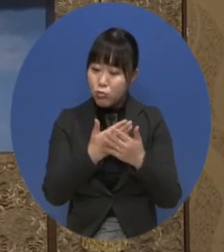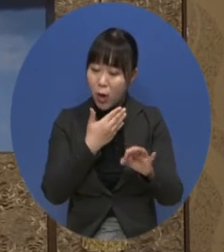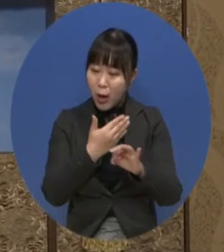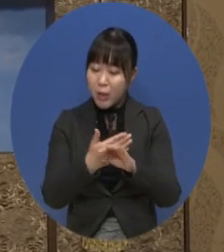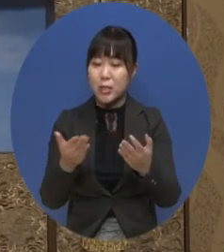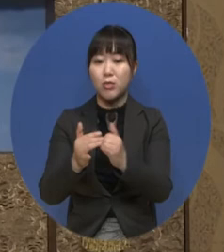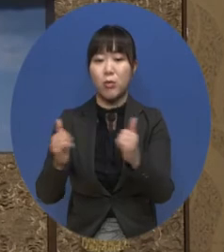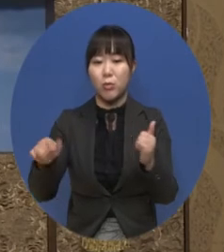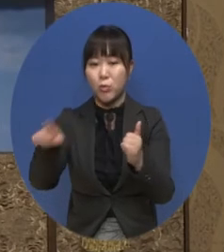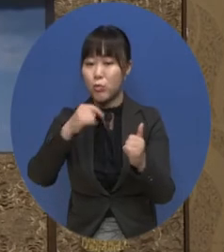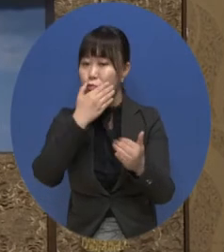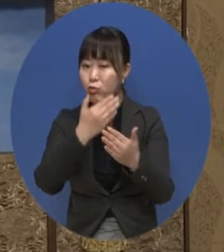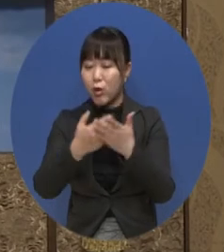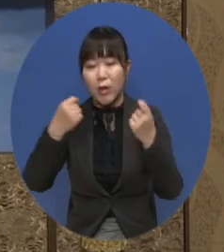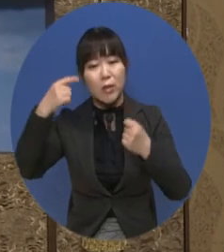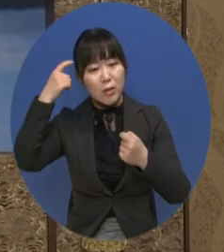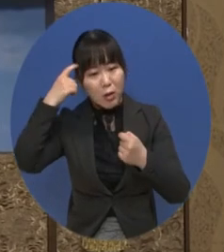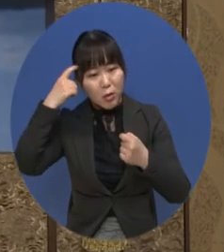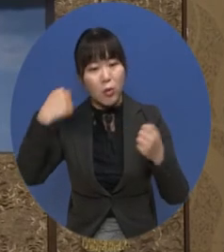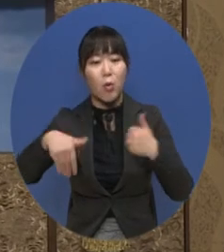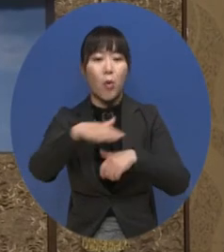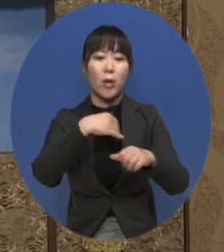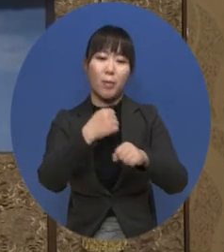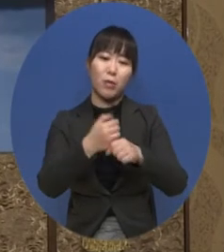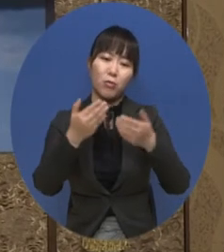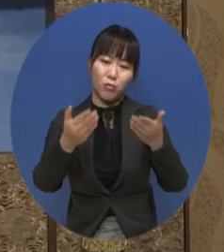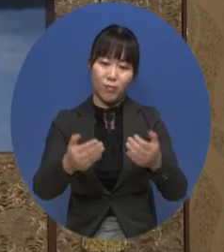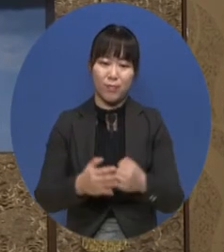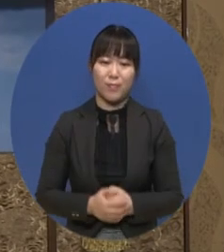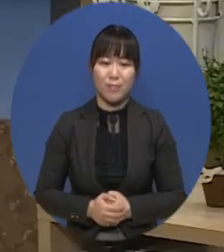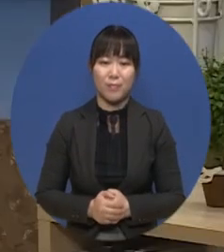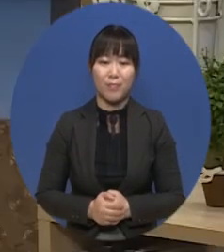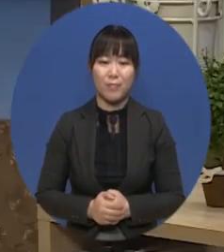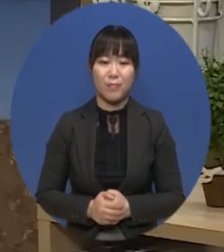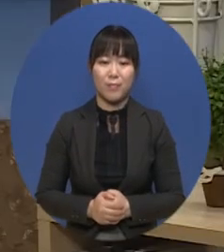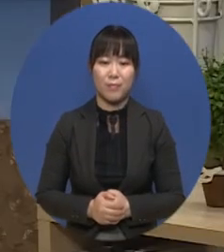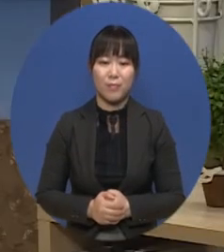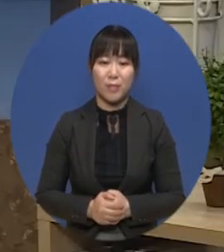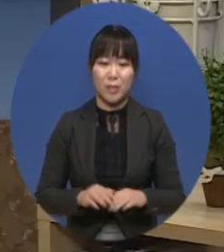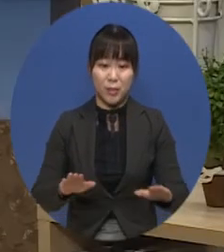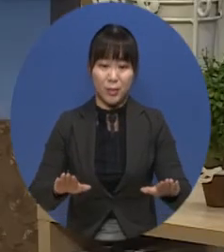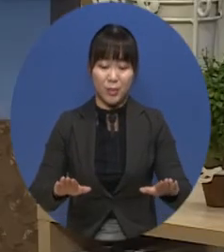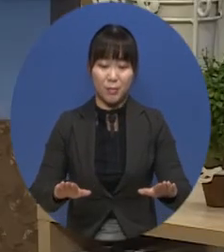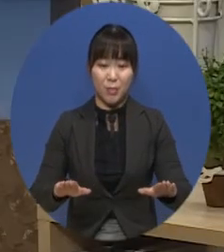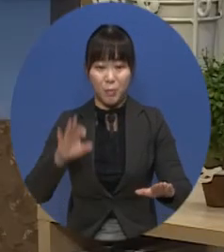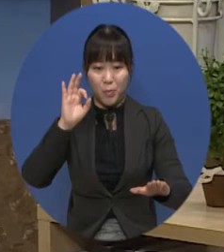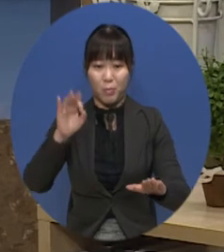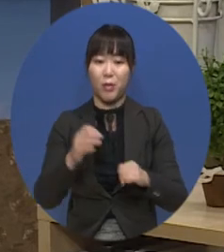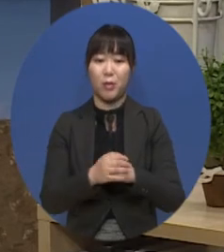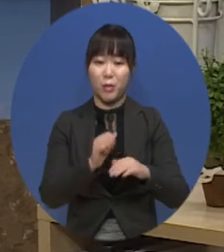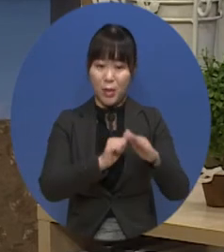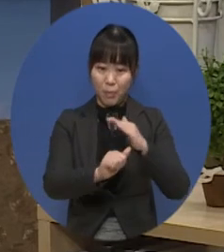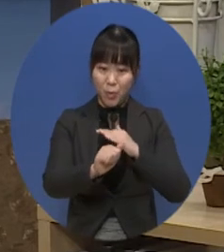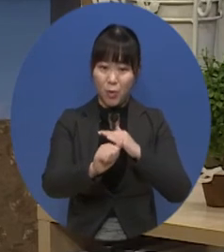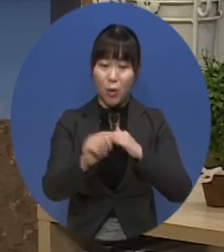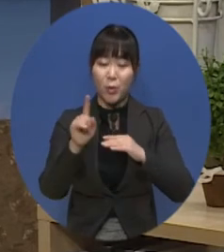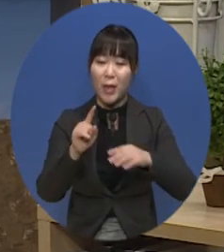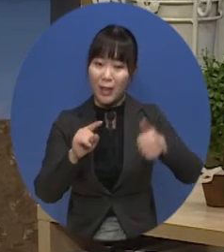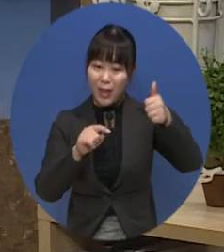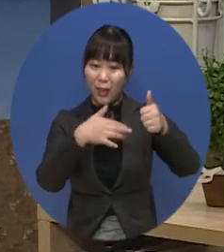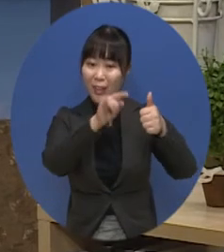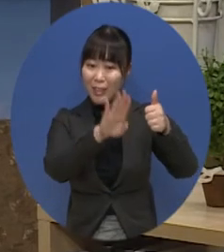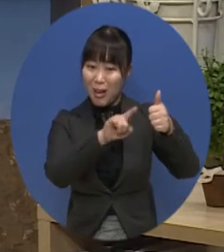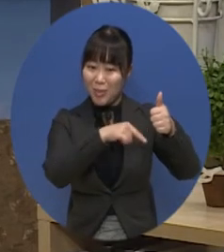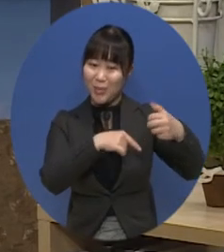직원들도 중요하다라는 생각으로 네. 그런 환경을 만들어주려고 하는 거죠. 네. 그러니까 지금은 비록 어떻게 보면 이제 대표 그 갑의 네.